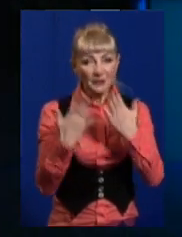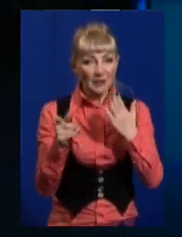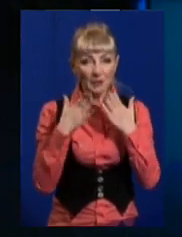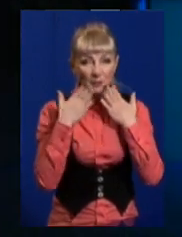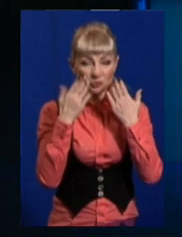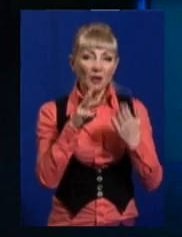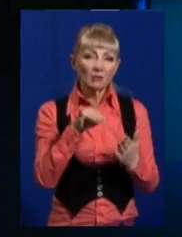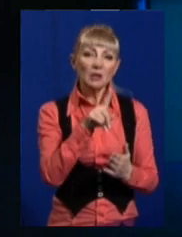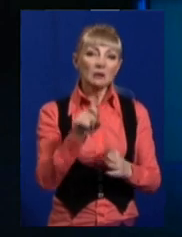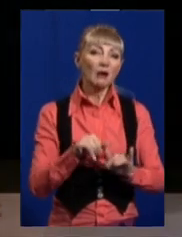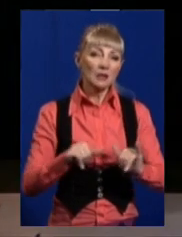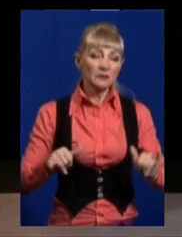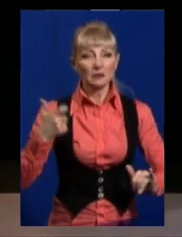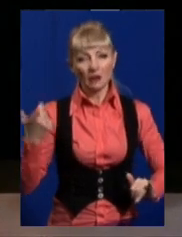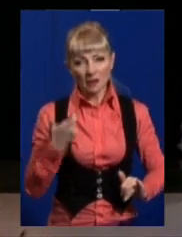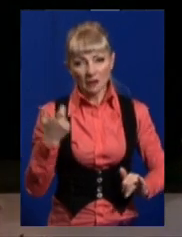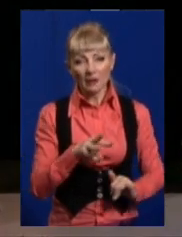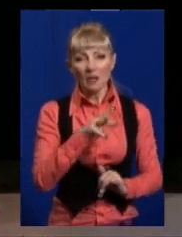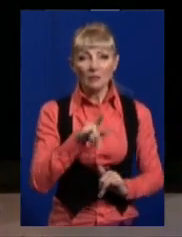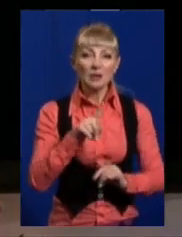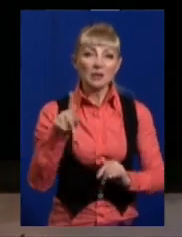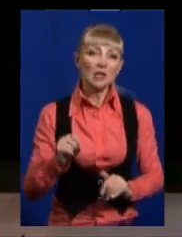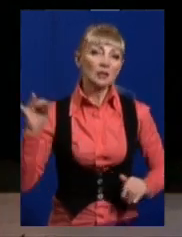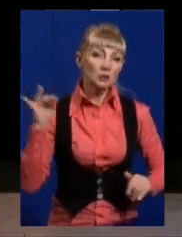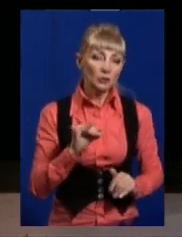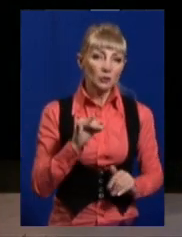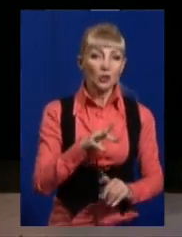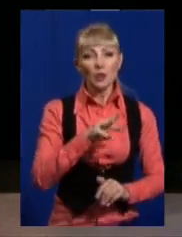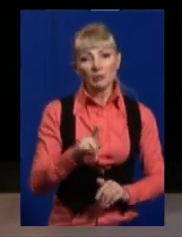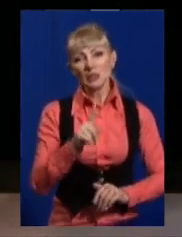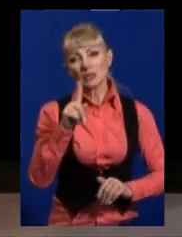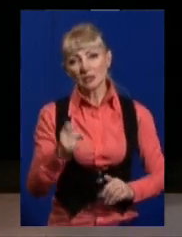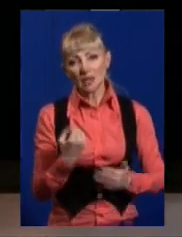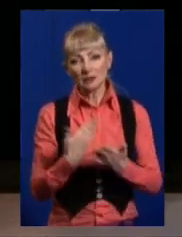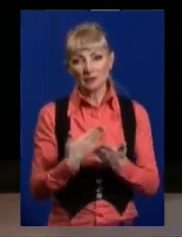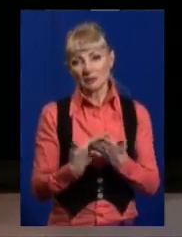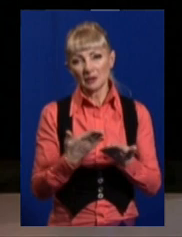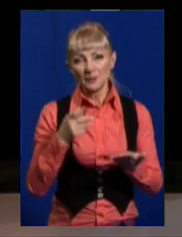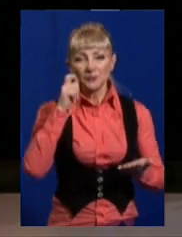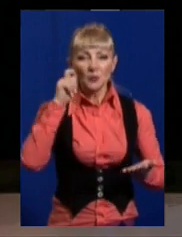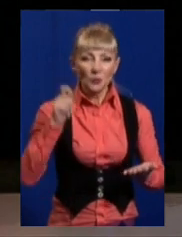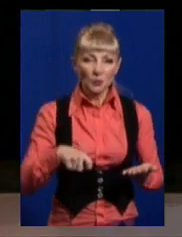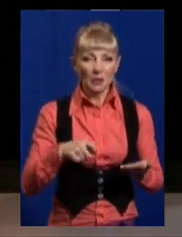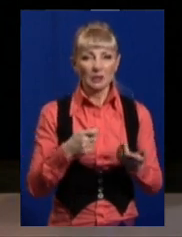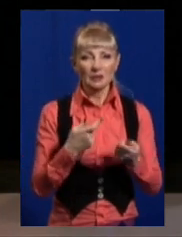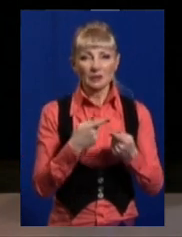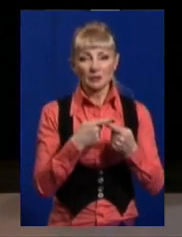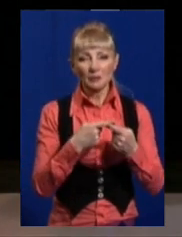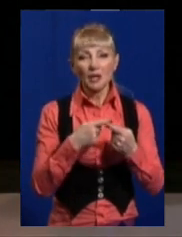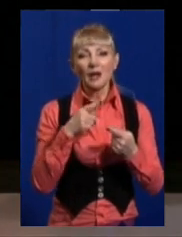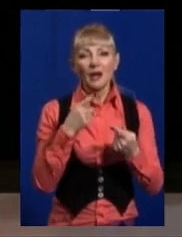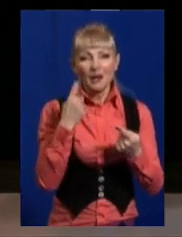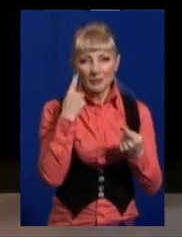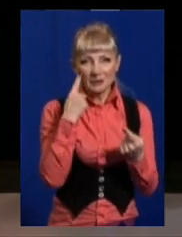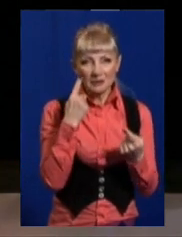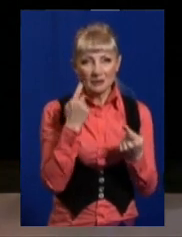за розвиток Харкова, ми за історію, або ми за більше там україноцентричну позицію. Тобто розмежування